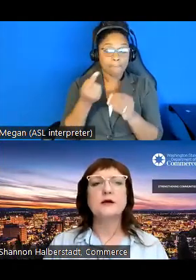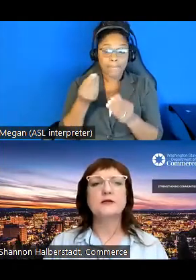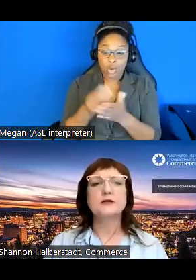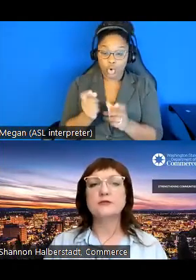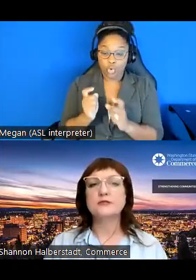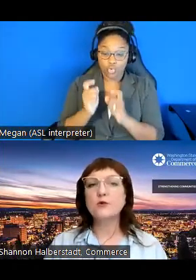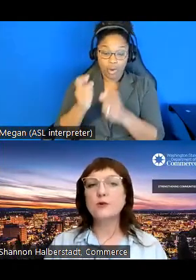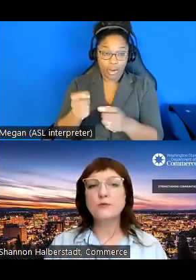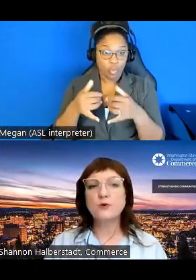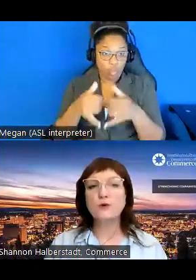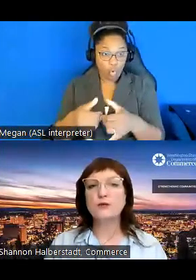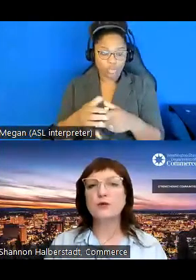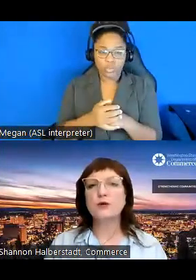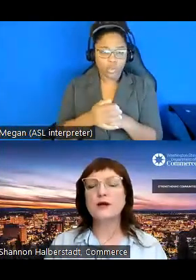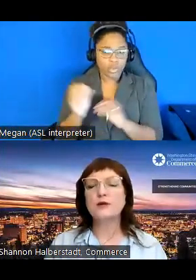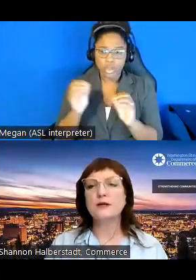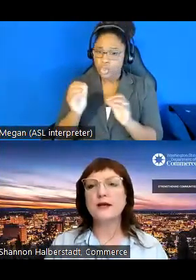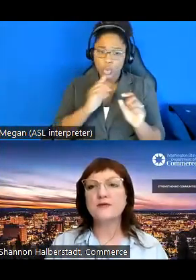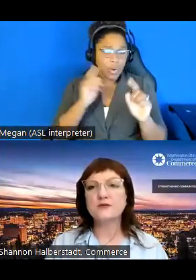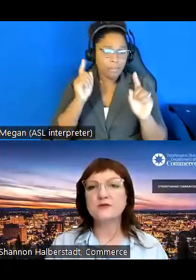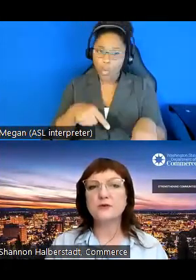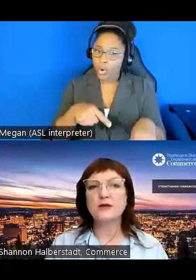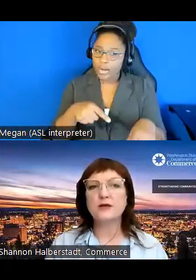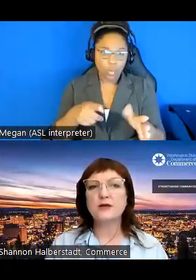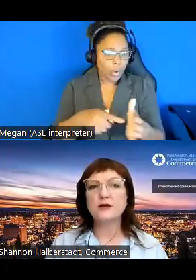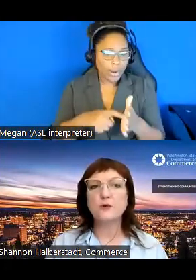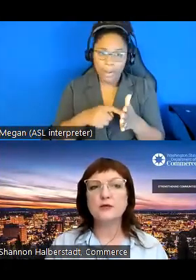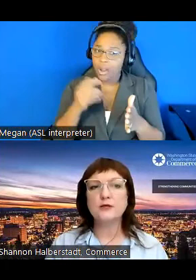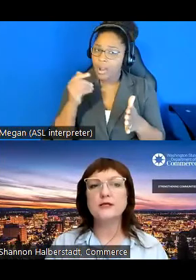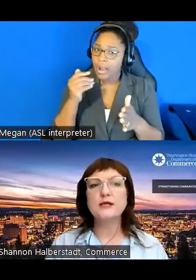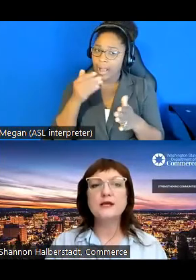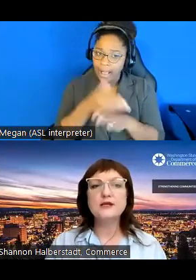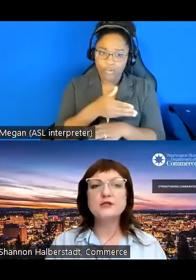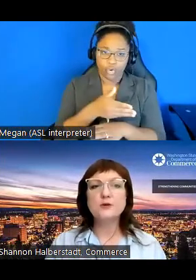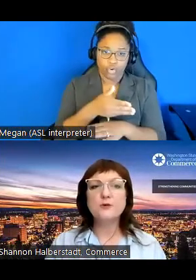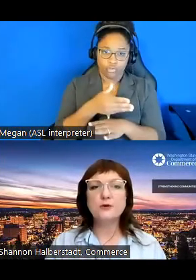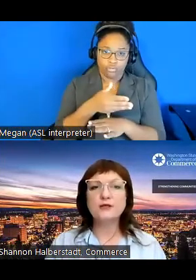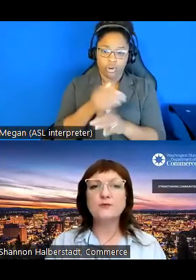교육 비디오가 있는데 그거 보시면 됩니다.